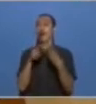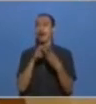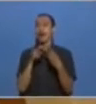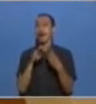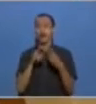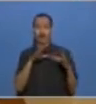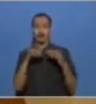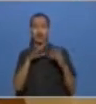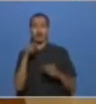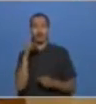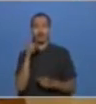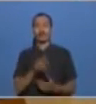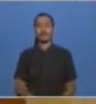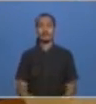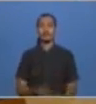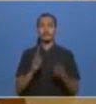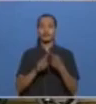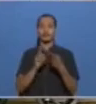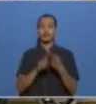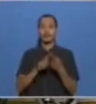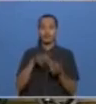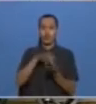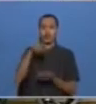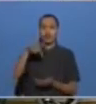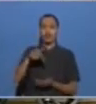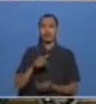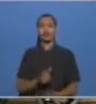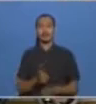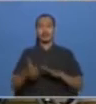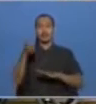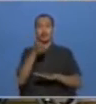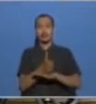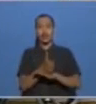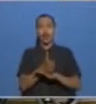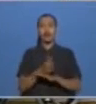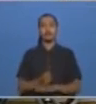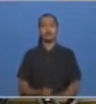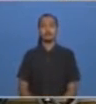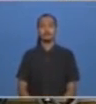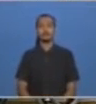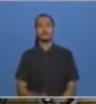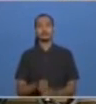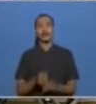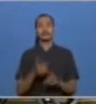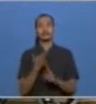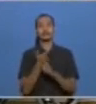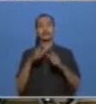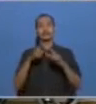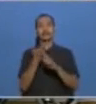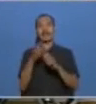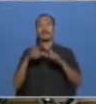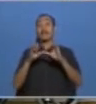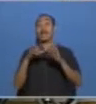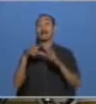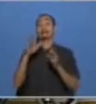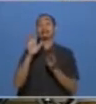kita ngobrol banyak hal. Yang pertama yang ada di studio hari ini adalah Ketua Yayasan Center of Improving Qualified Activity in Life of